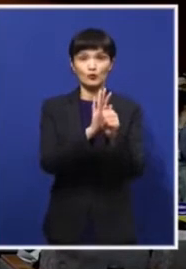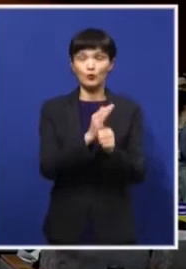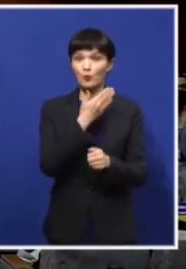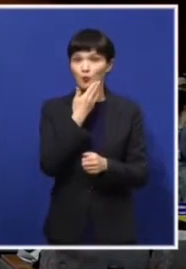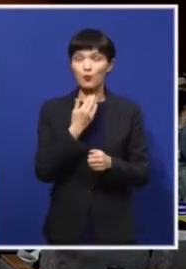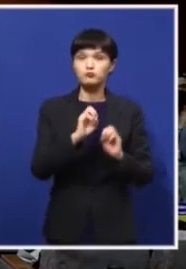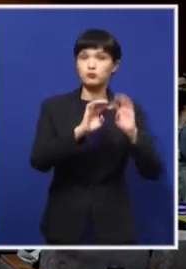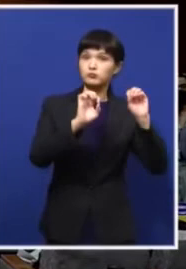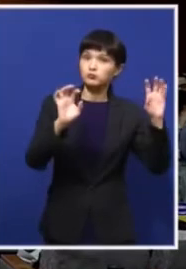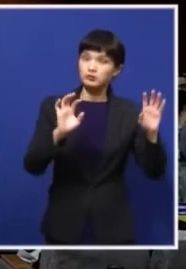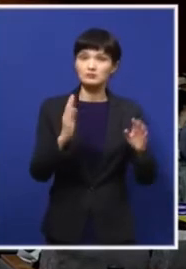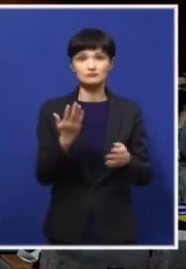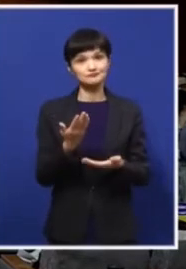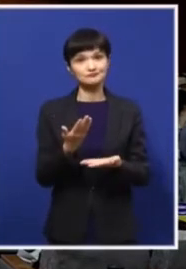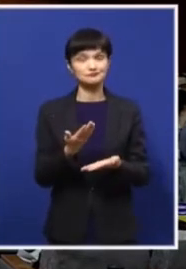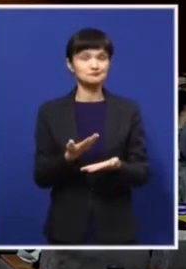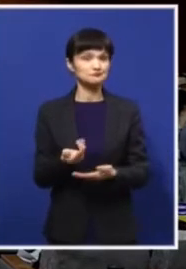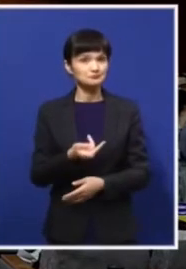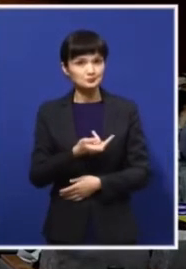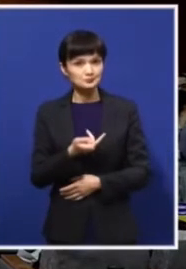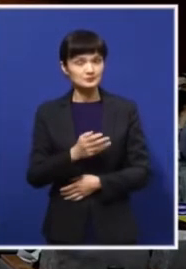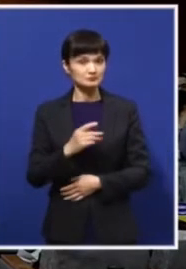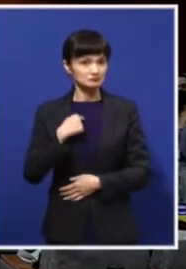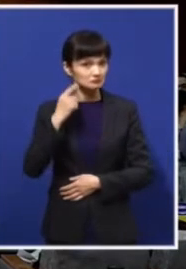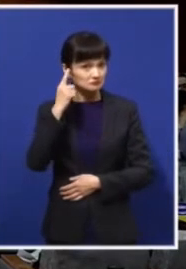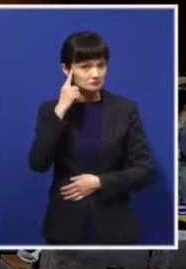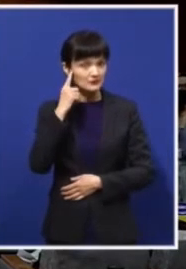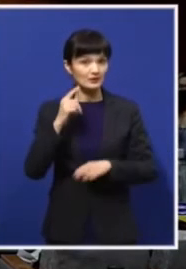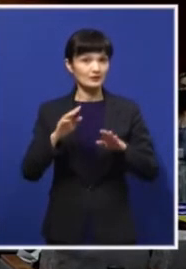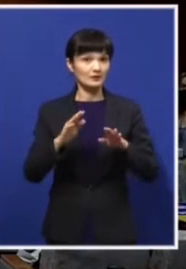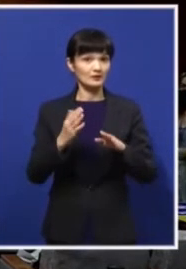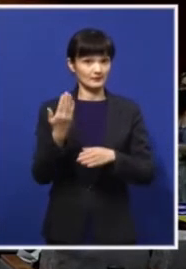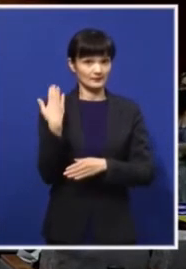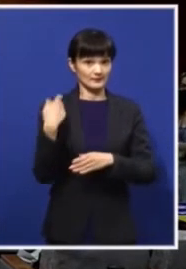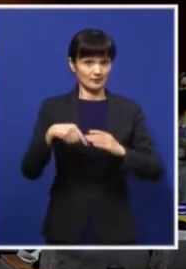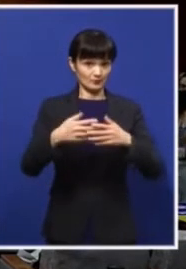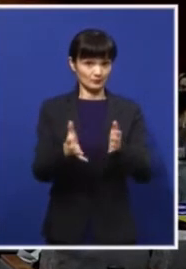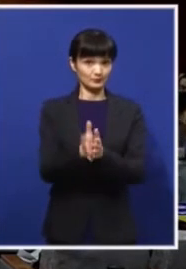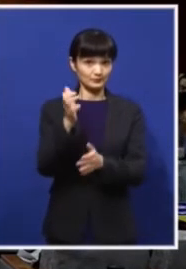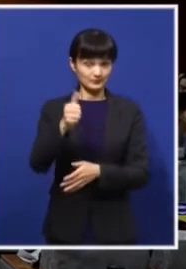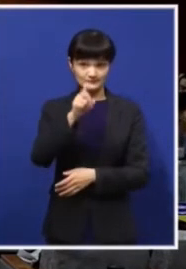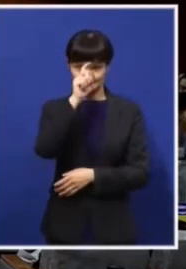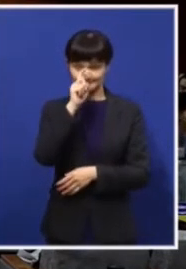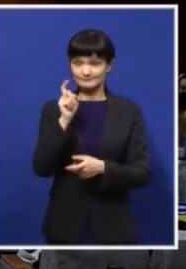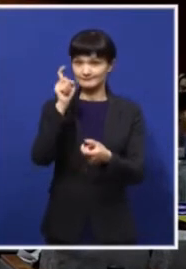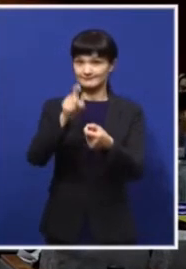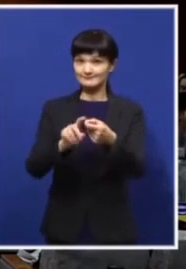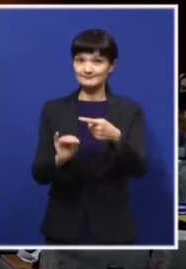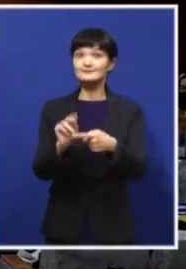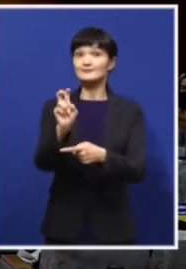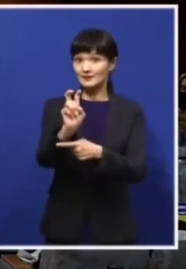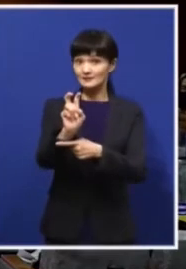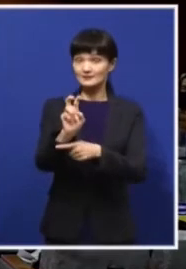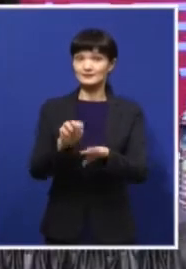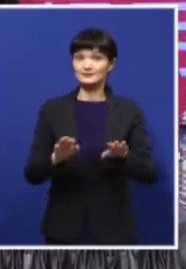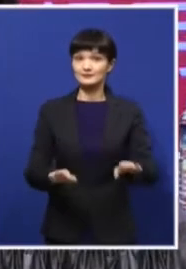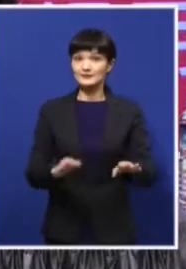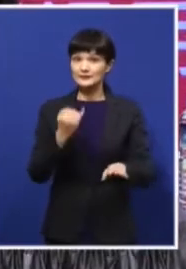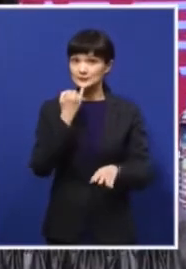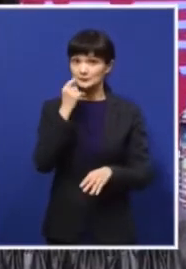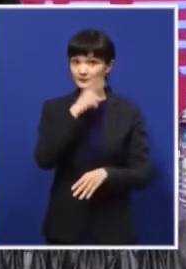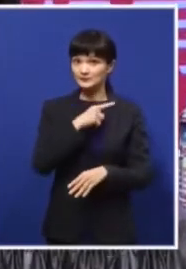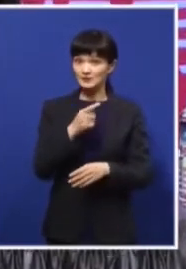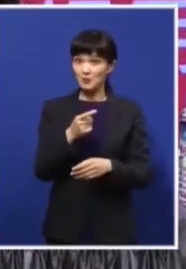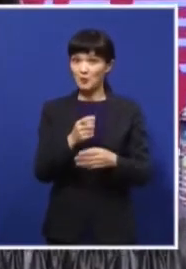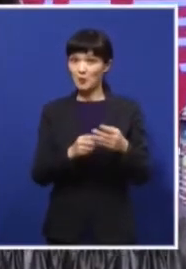以带动？然后之前部长的目标是说希望20%嘛，那目前是不是可以更高这样？因